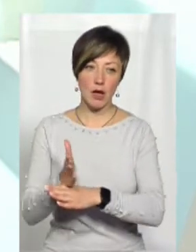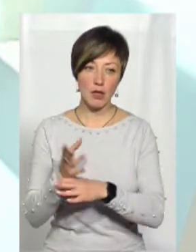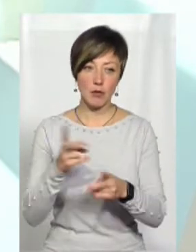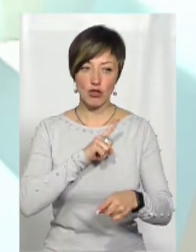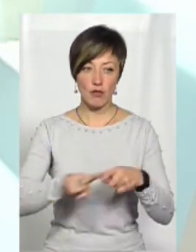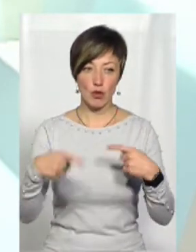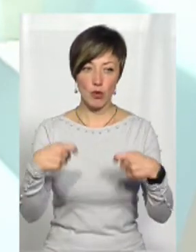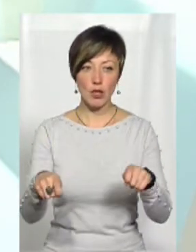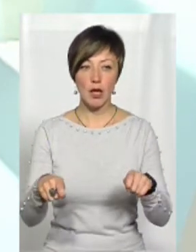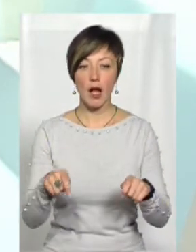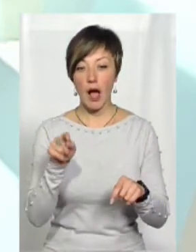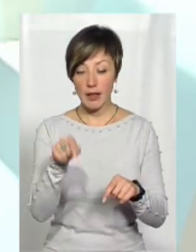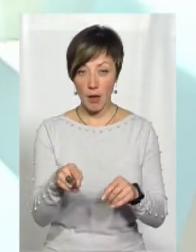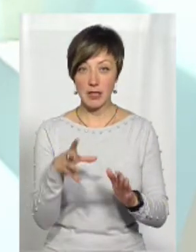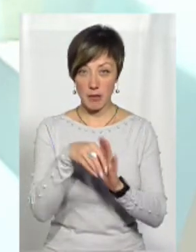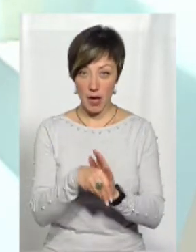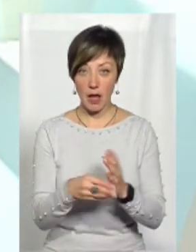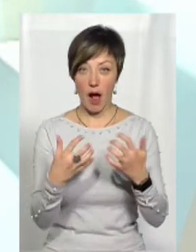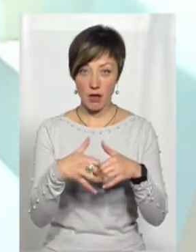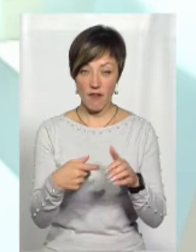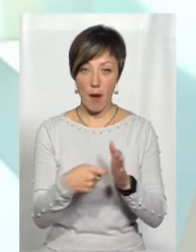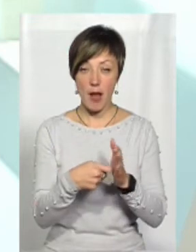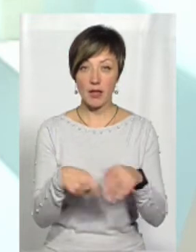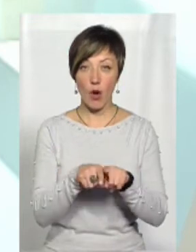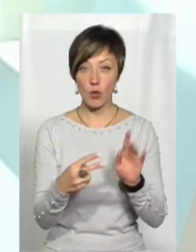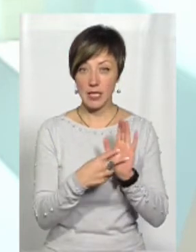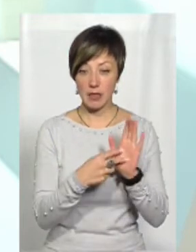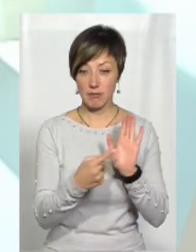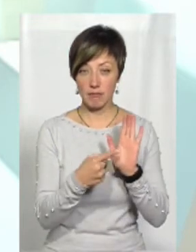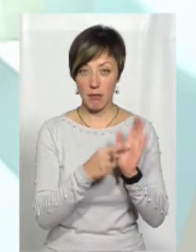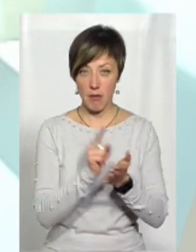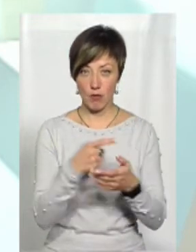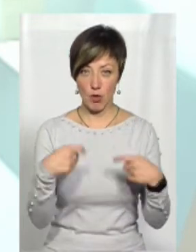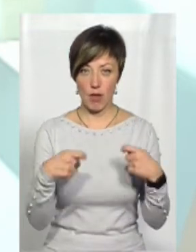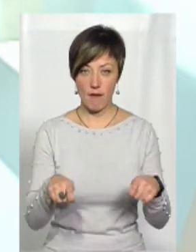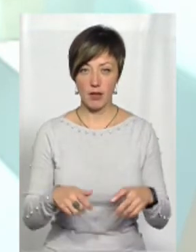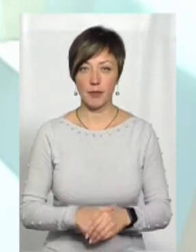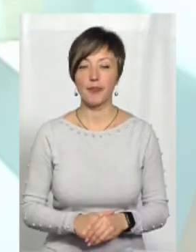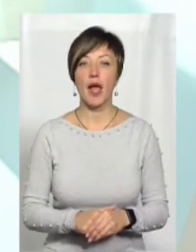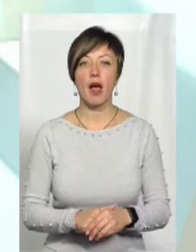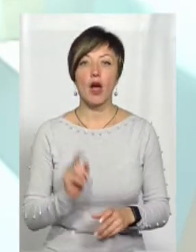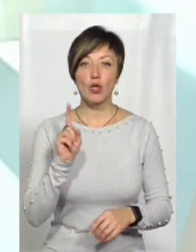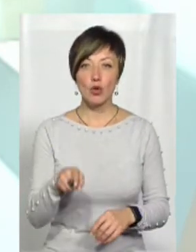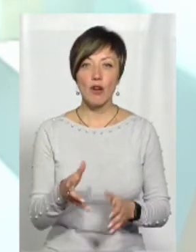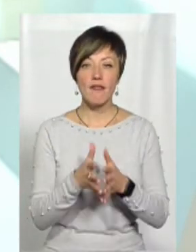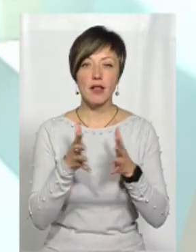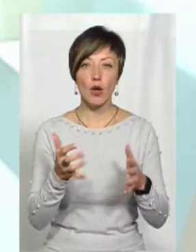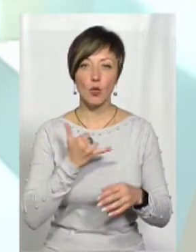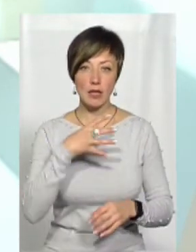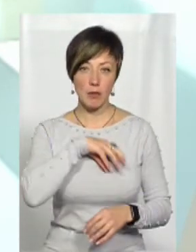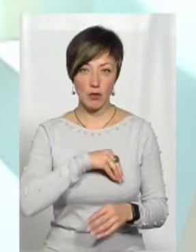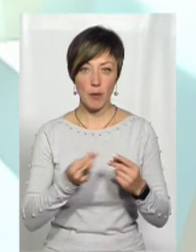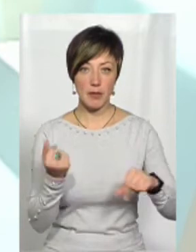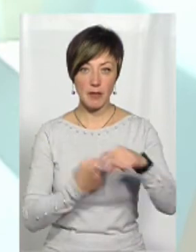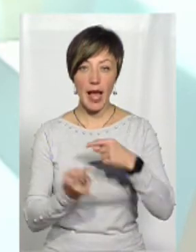потрібно швидко збути. А там, якщо запровадили в касовий апарат, таку ціну, по такій ціні маєш продавати. От. То, що великі в нас прибутки